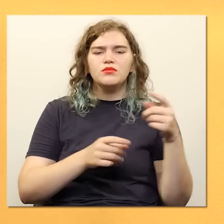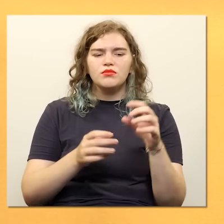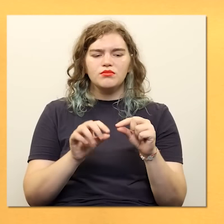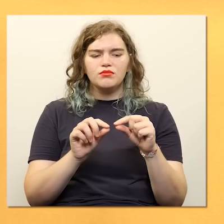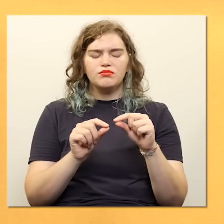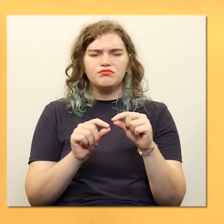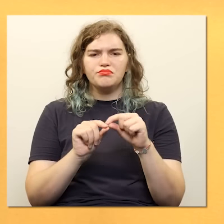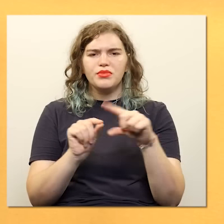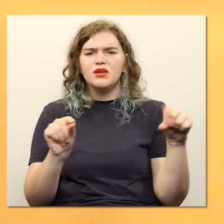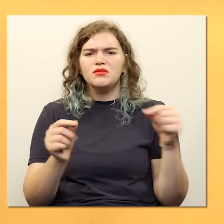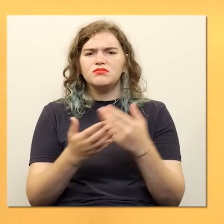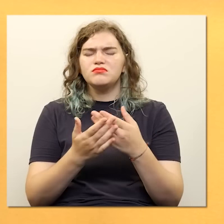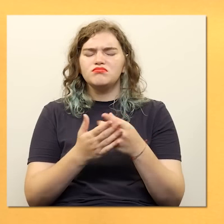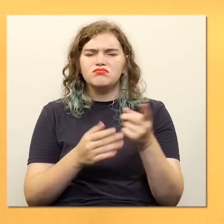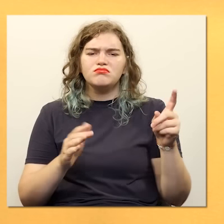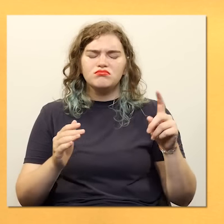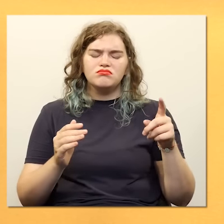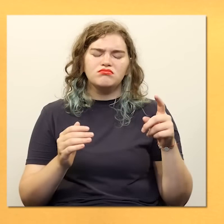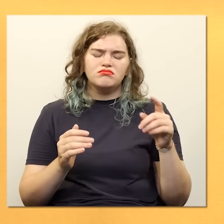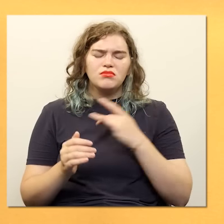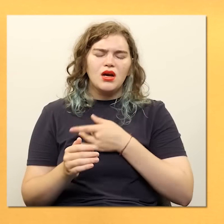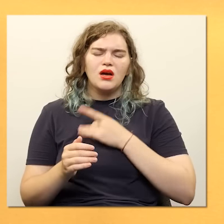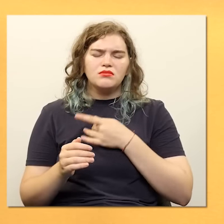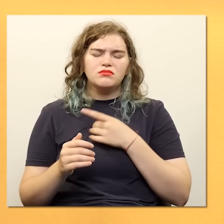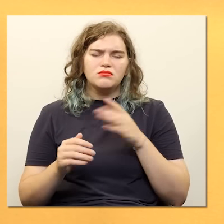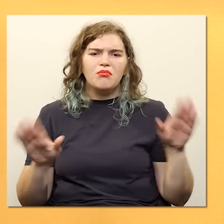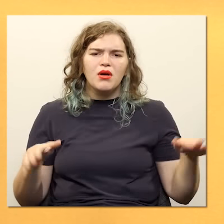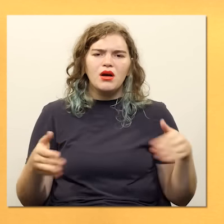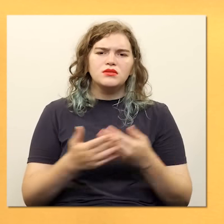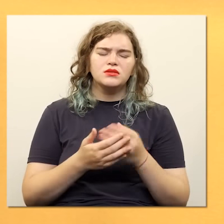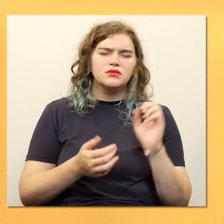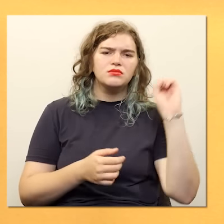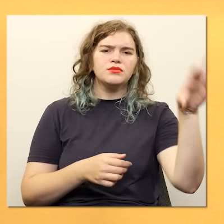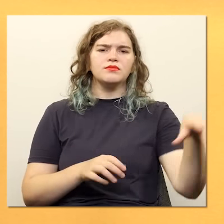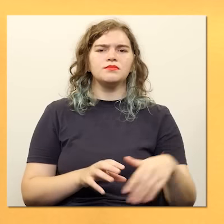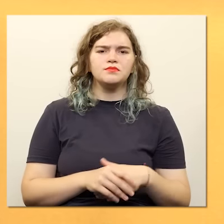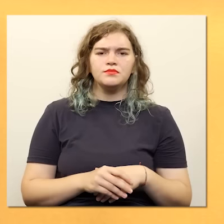rudă pene de gâscă. Și-o mai pus pe rudă